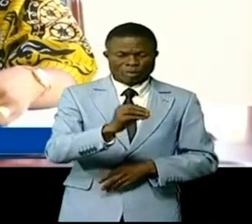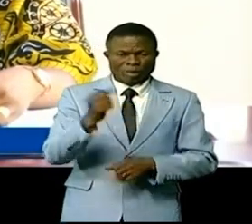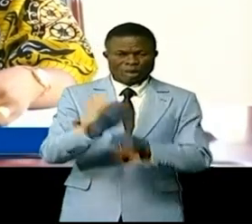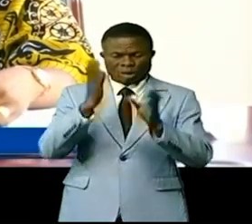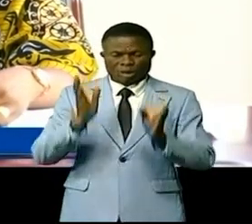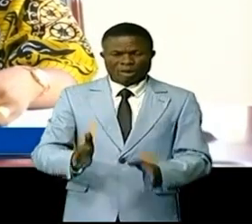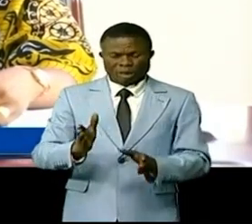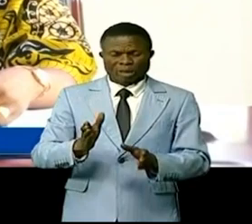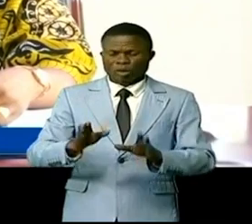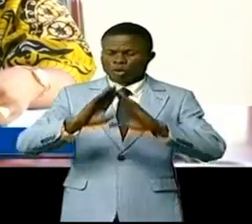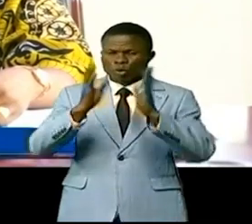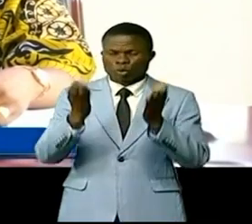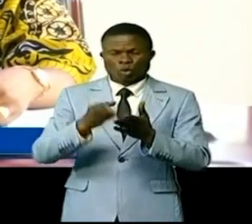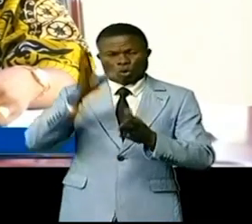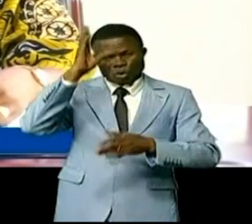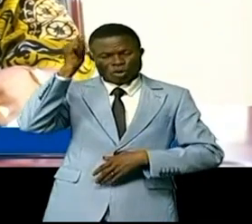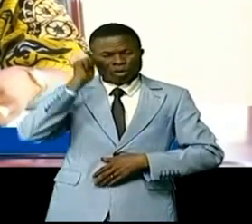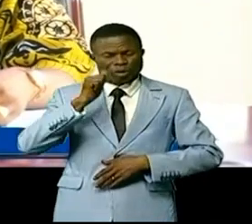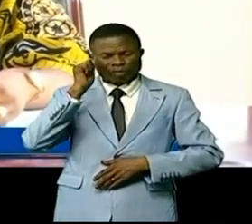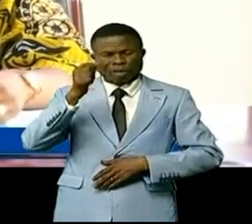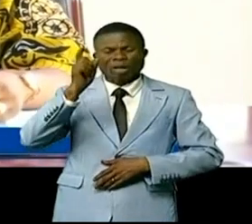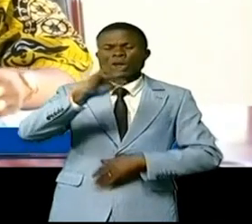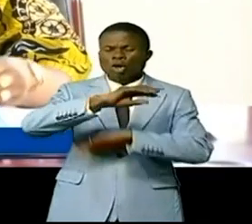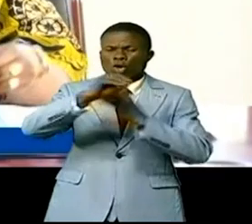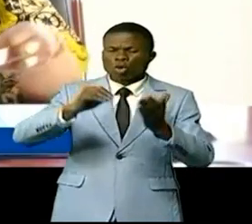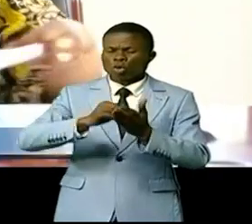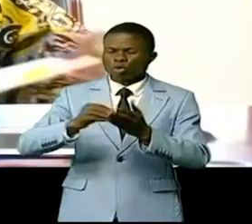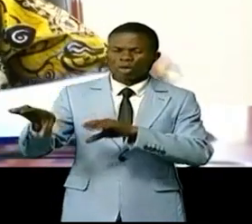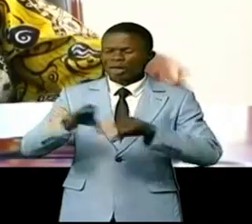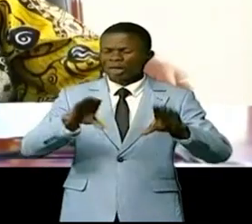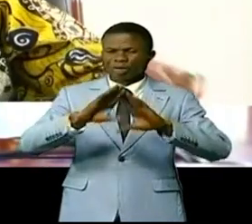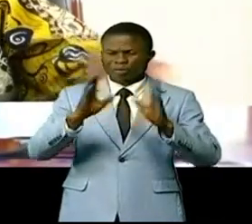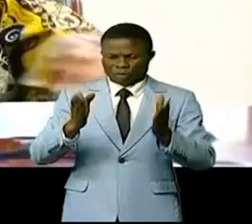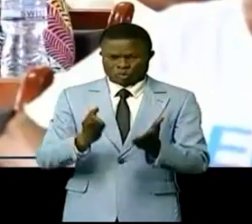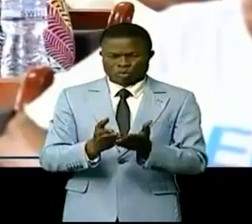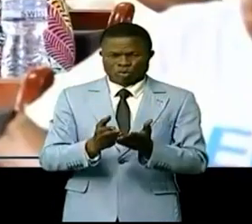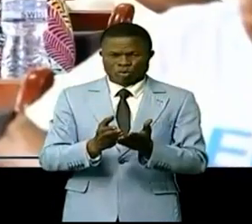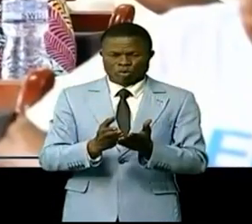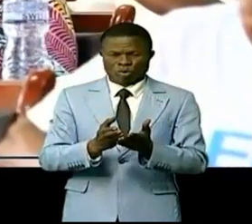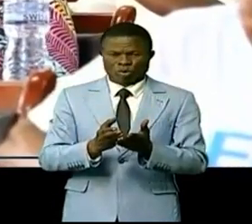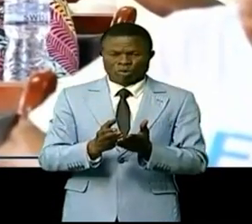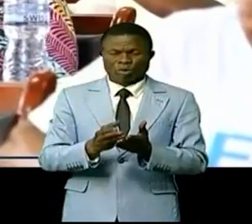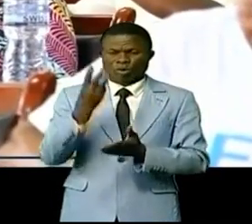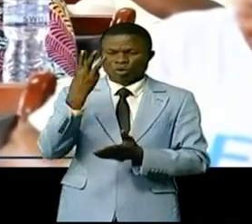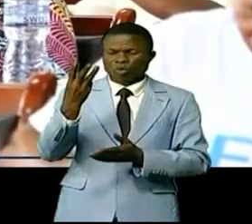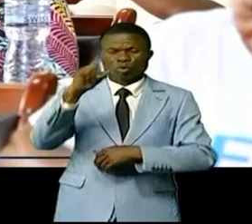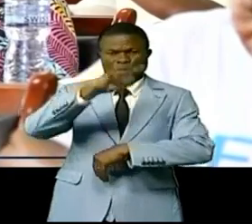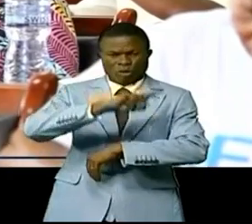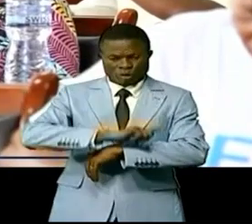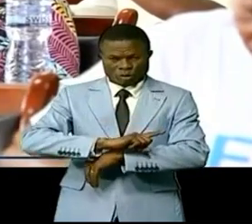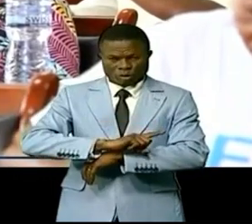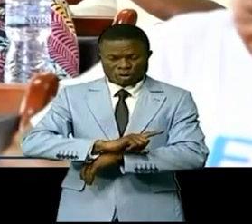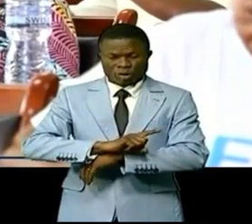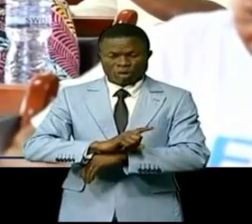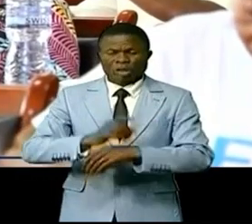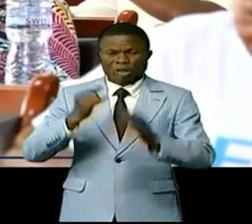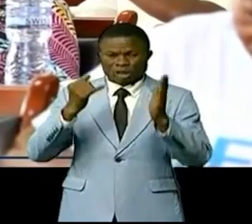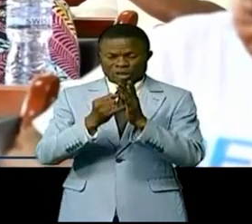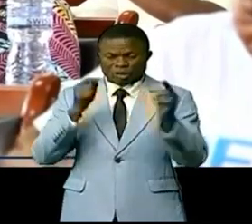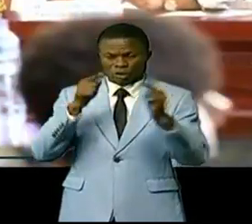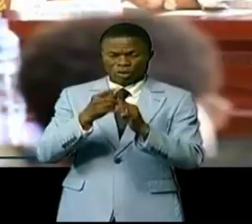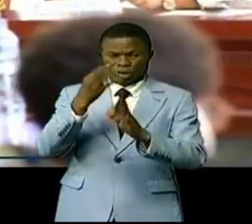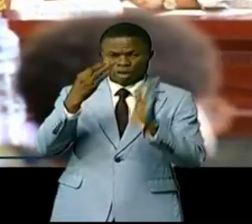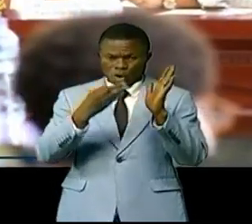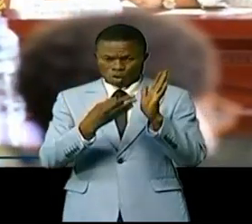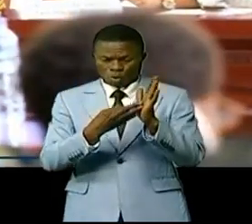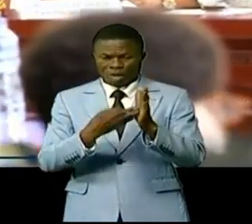et les travailleuses au centre du nouvel projet. Pendant trois jours, soit du 6 au